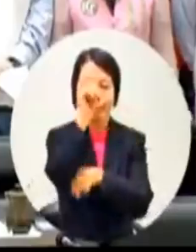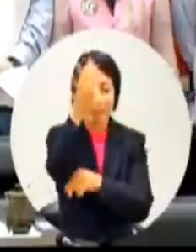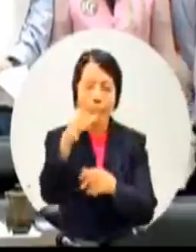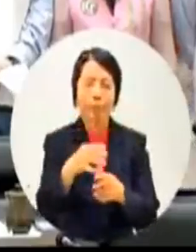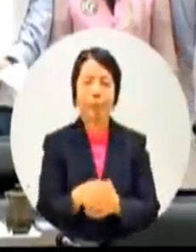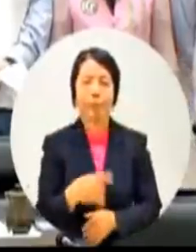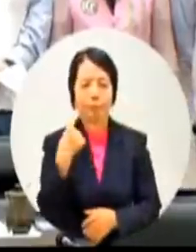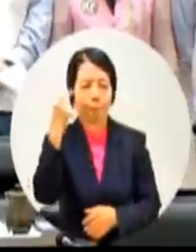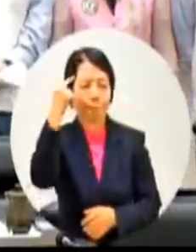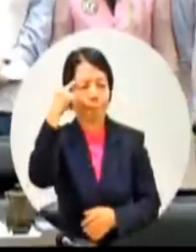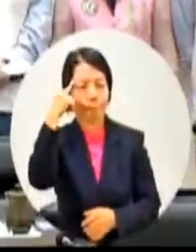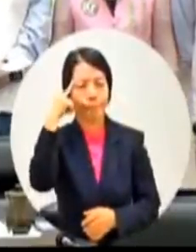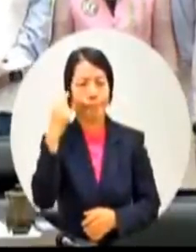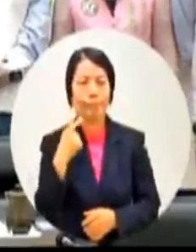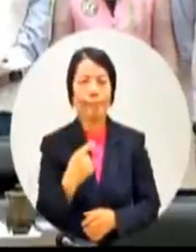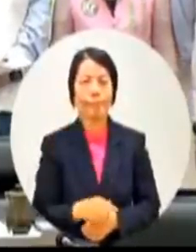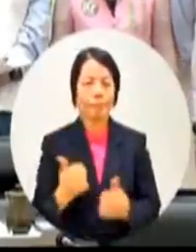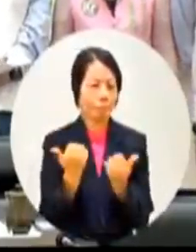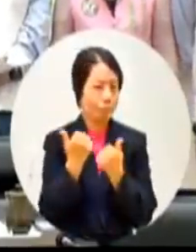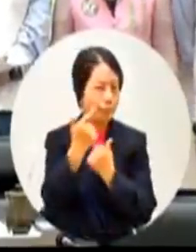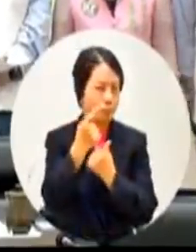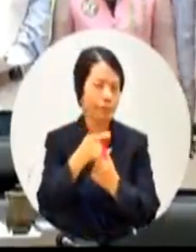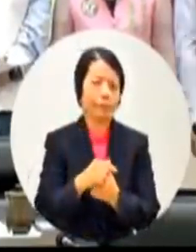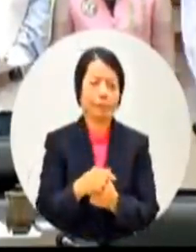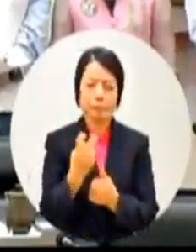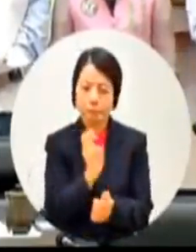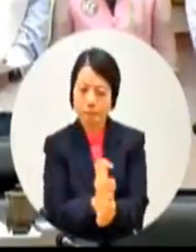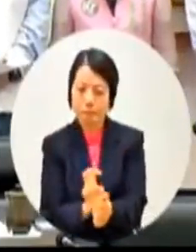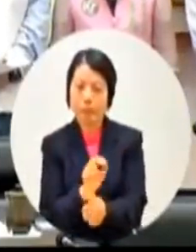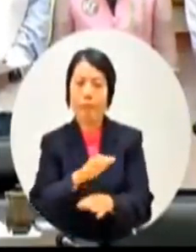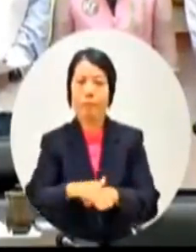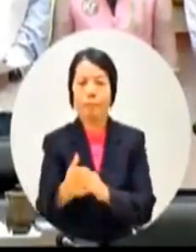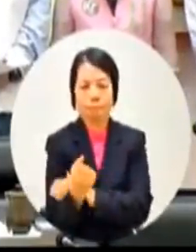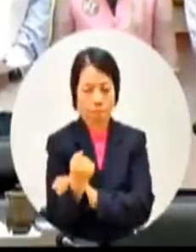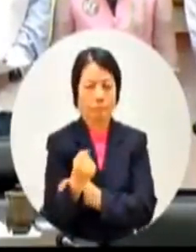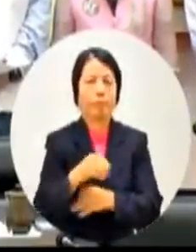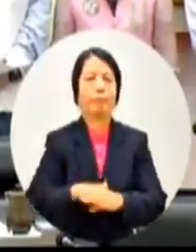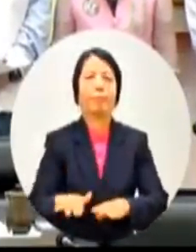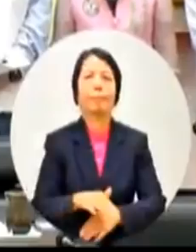督。那我们也期待韩市长